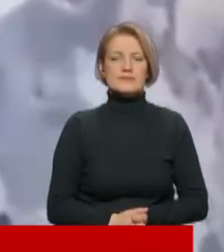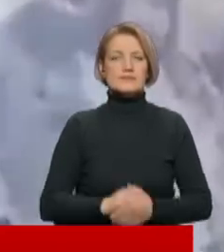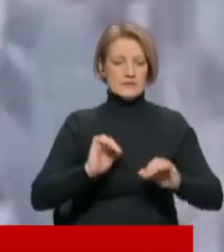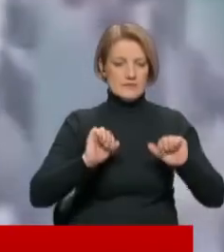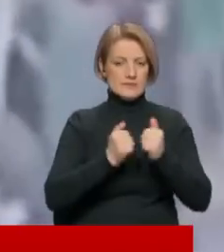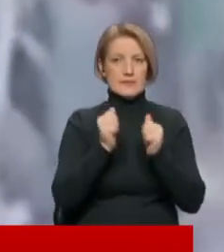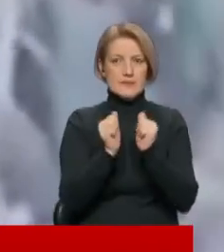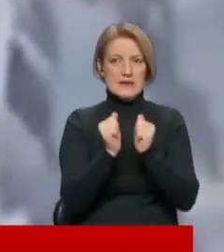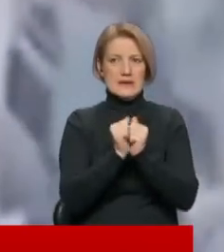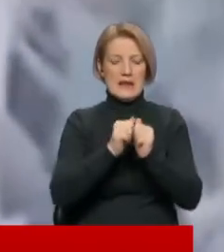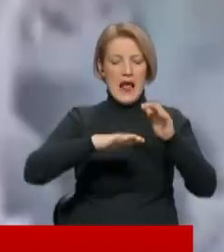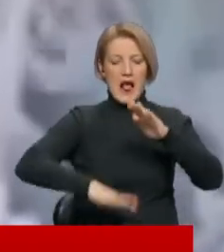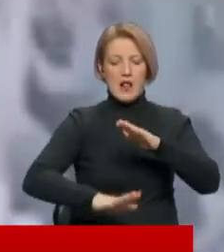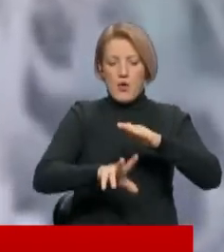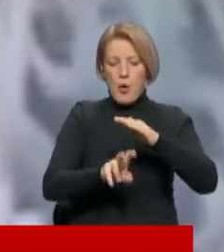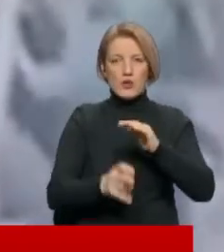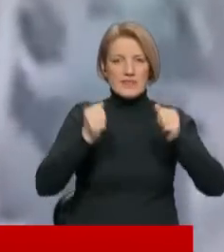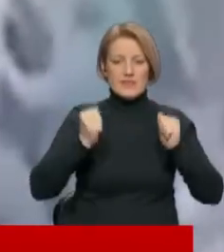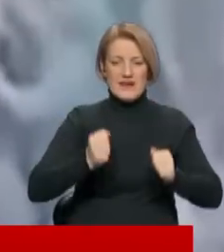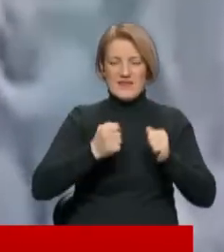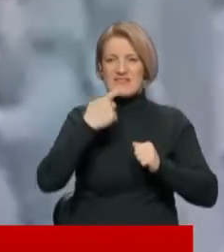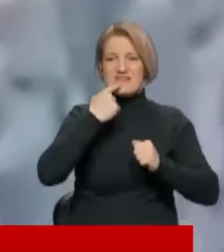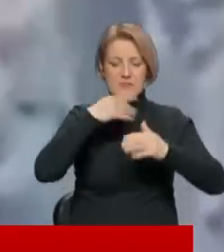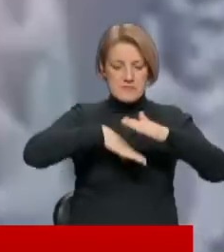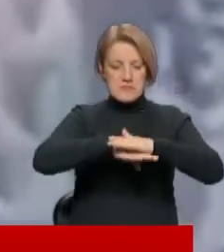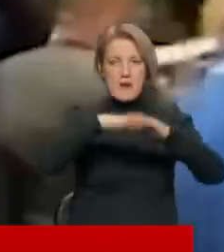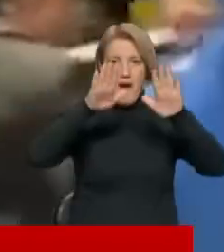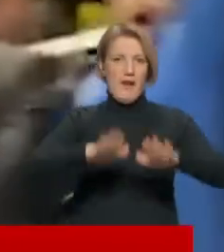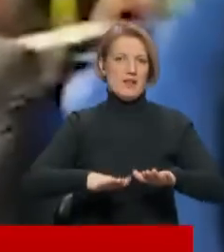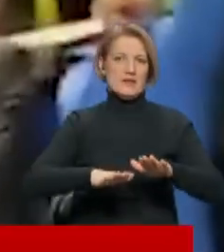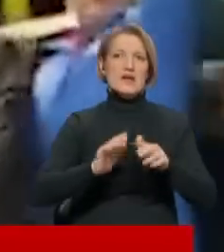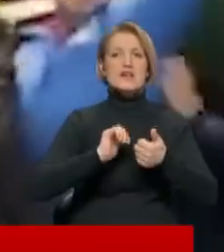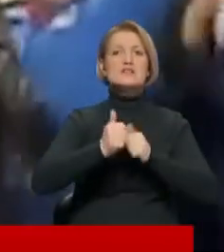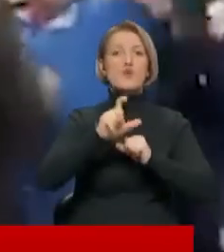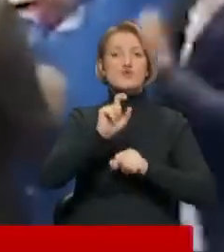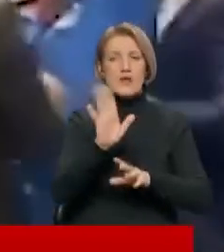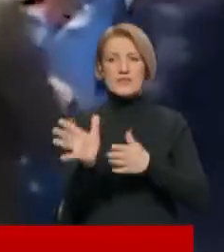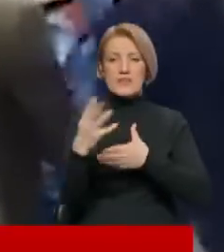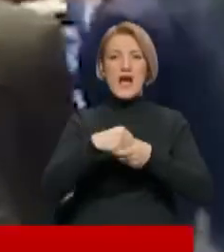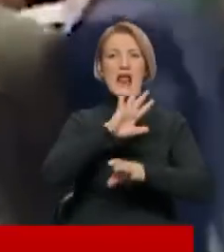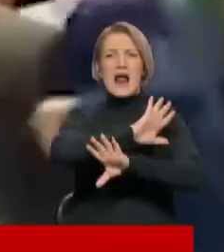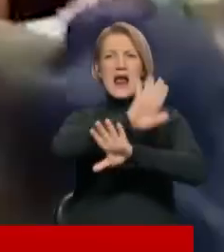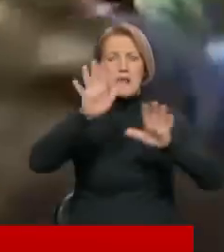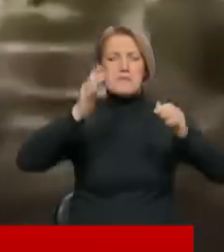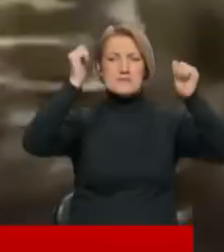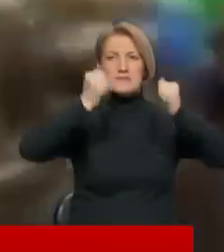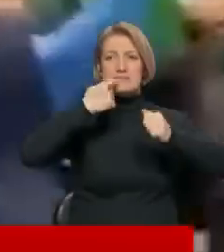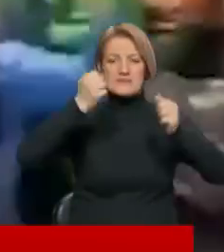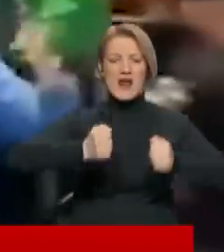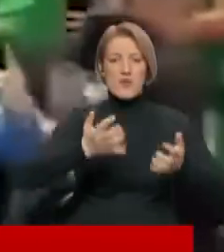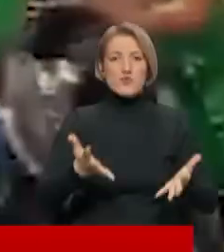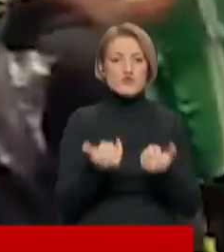kaza ile birlikte alt türünde oturan taraftarlar Demir yapının altında kaldı Sporcular dahil herkes bariyerin altındaki